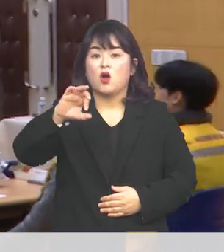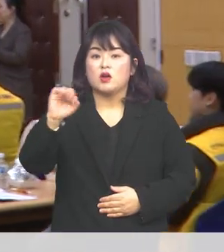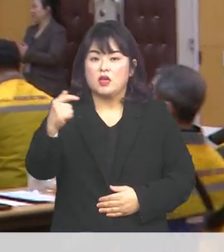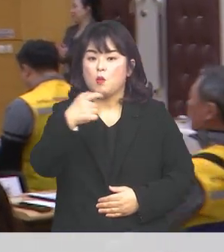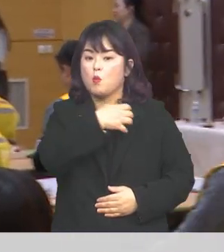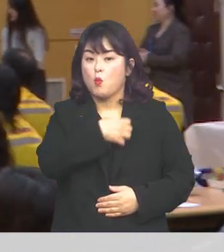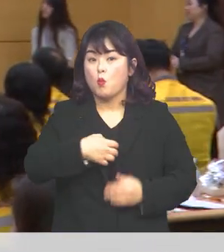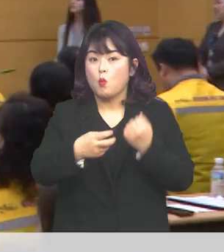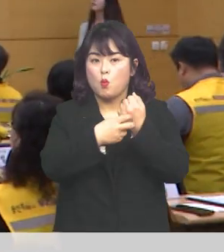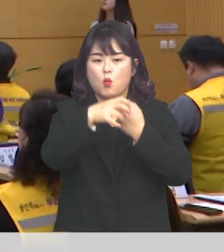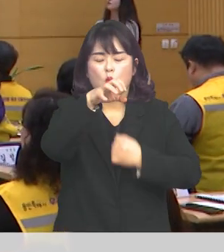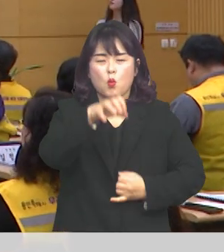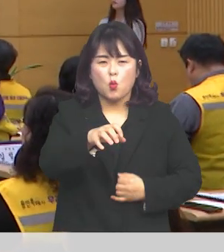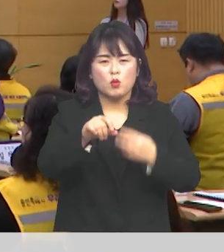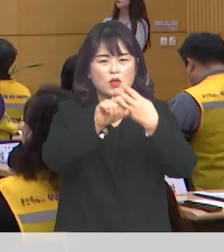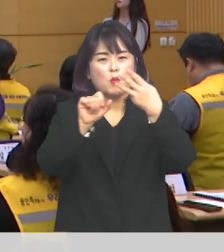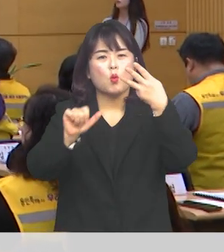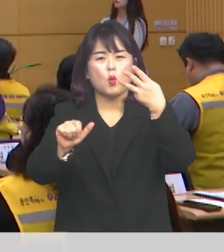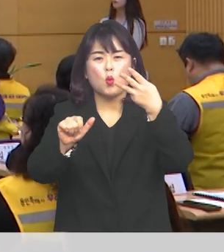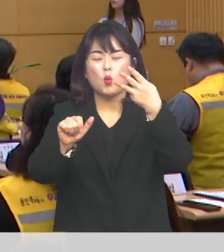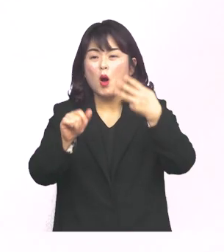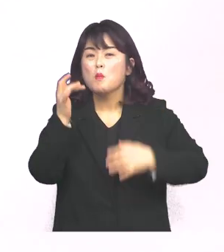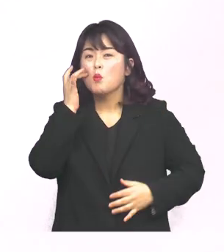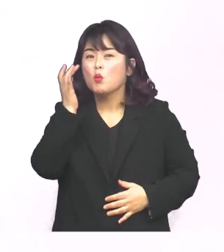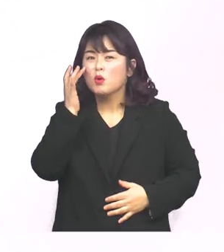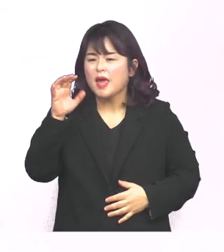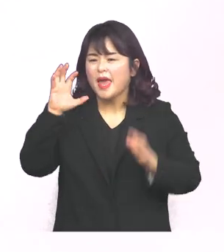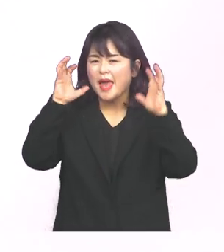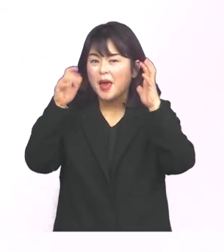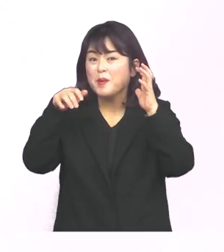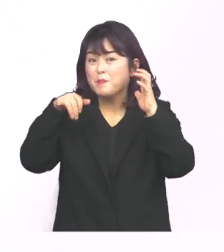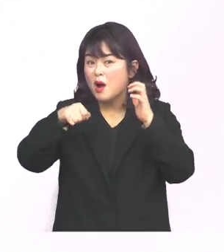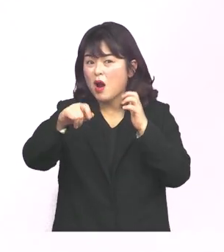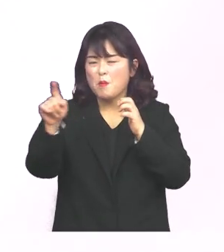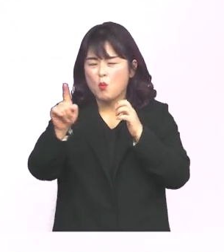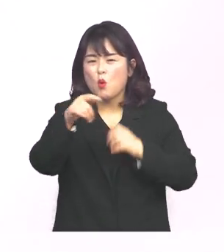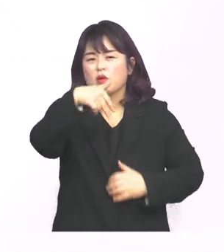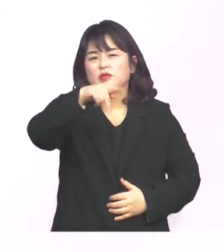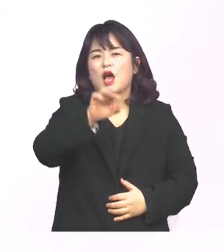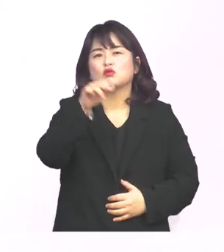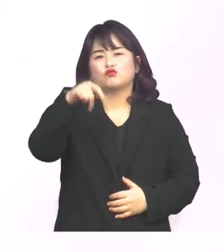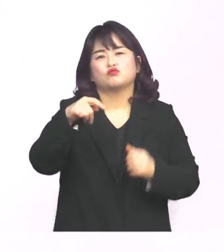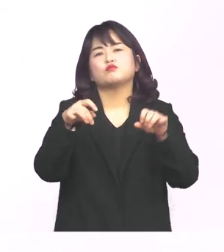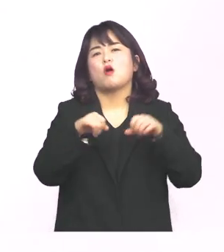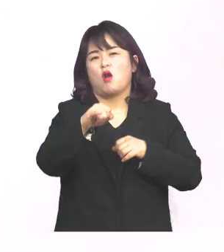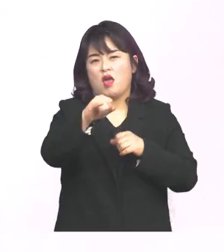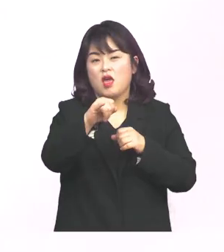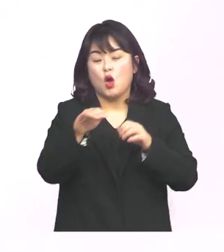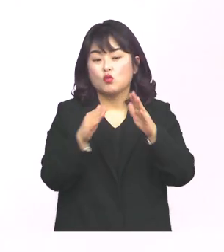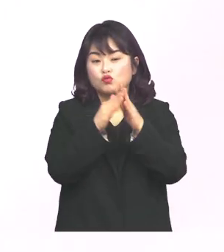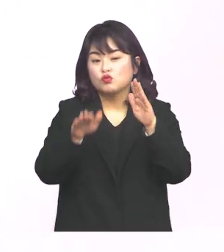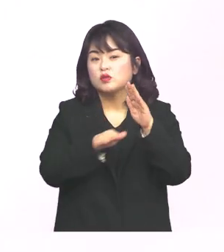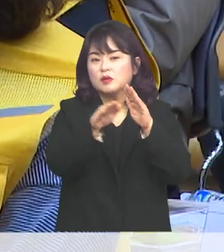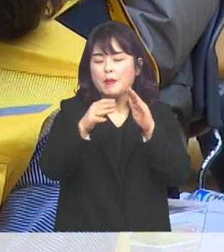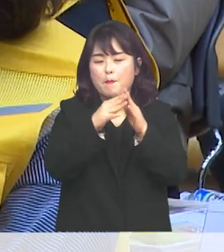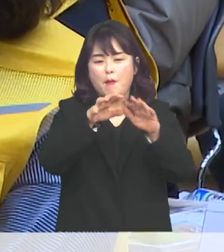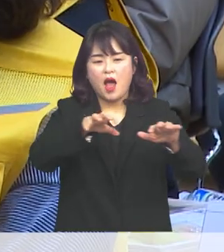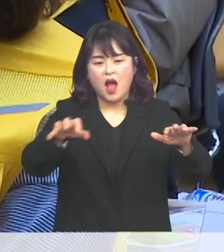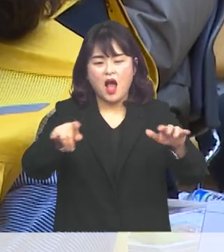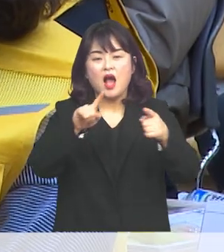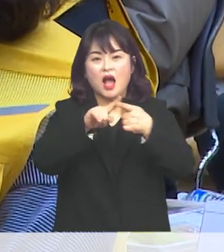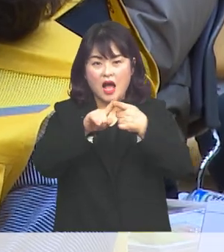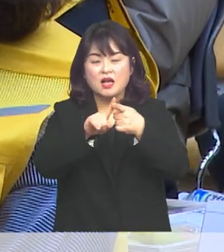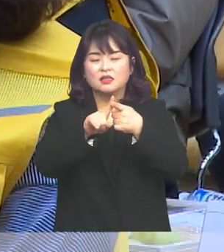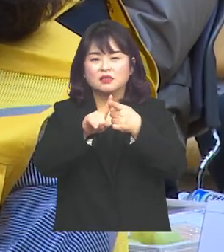용인특례시 처인구보건소는 지난 5일 모기 유충인 장구벌레를 박멸하기 위한 제1회 우리 마을 에코 자율방역단